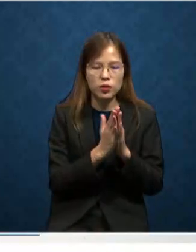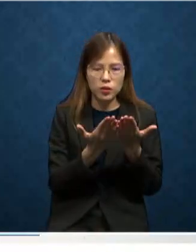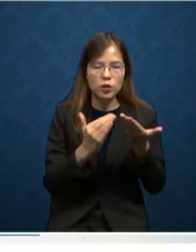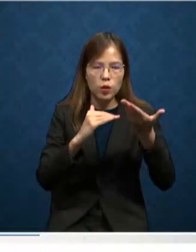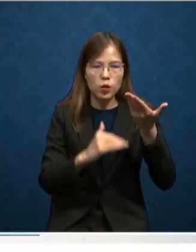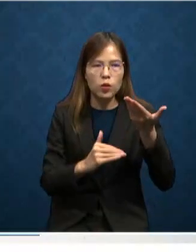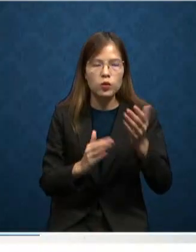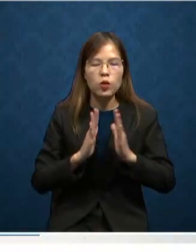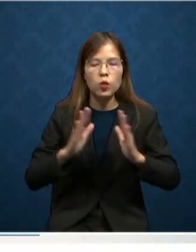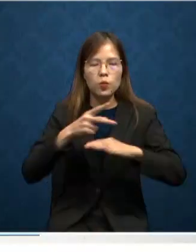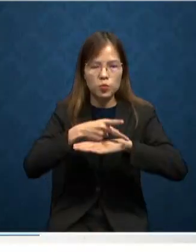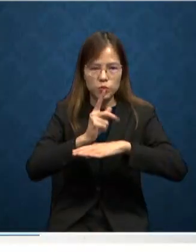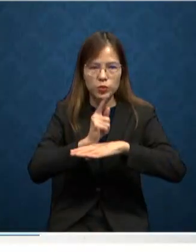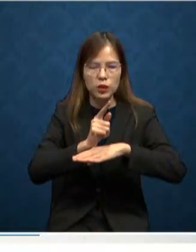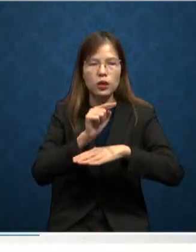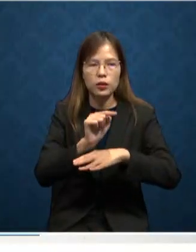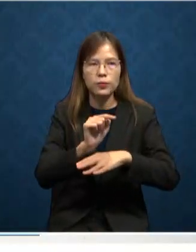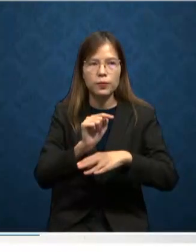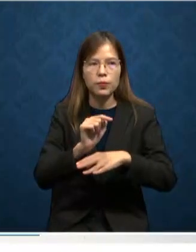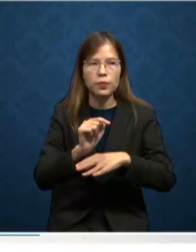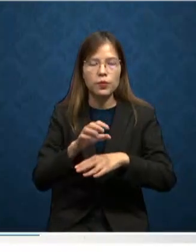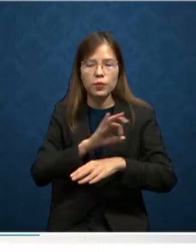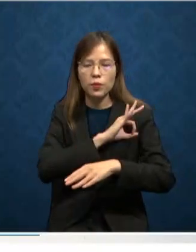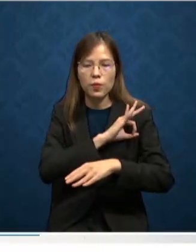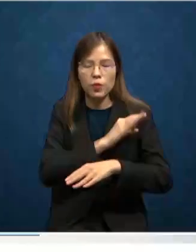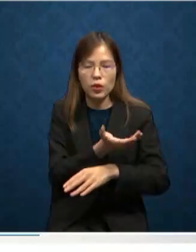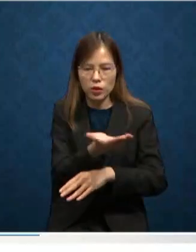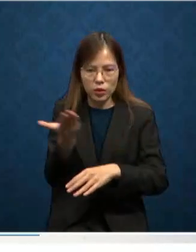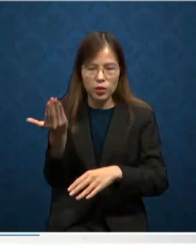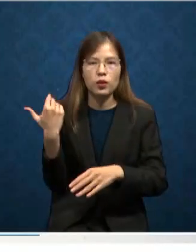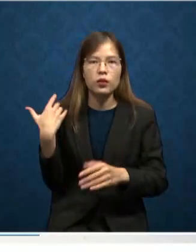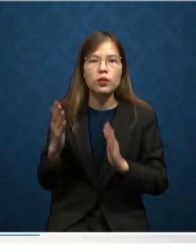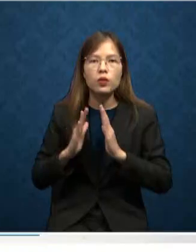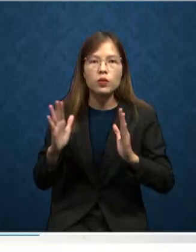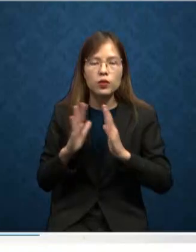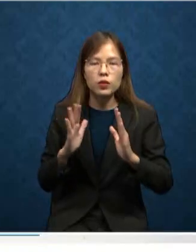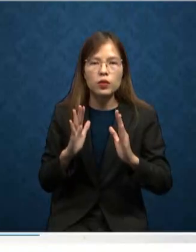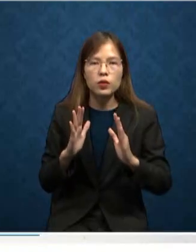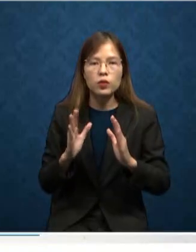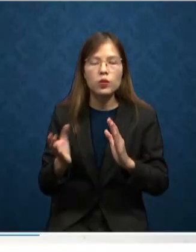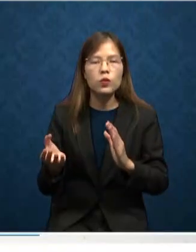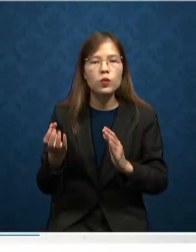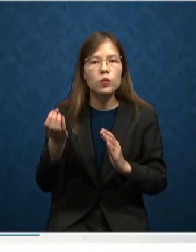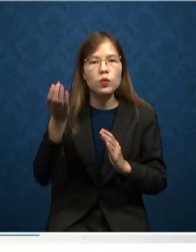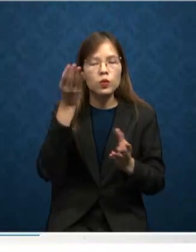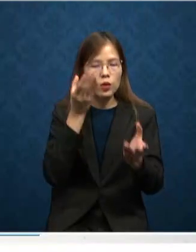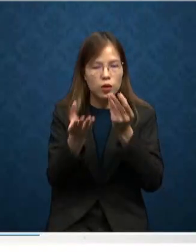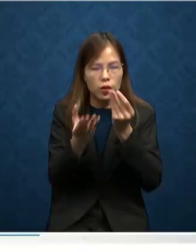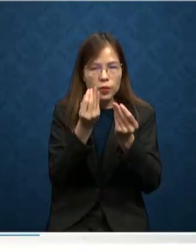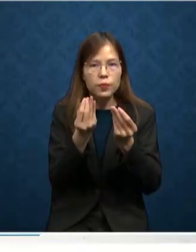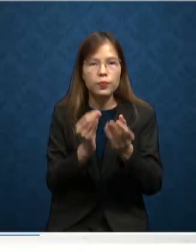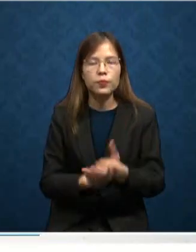ท่านท่านประธานครับและขอบพระคุณเอ่อสมาชิกวุฒิสภาที่ท่านได้กรุณาให้ความเห็นเพิ่มเติมให้ให้รายงาน